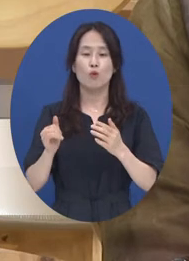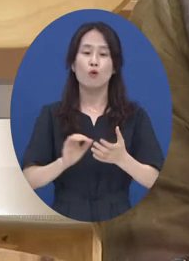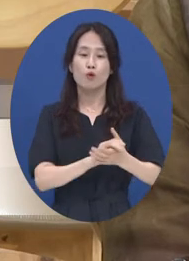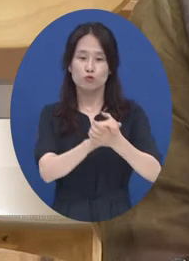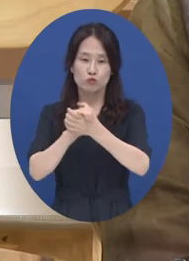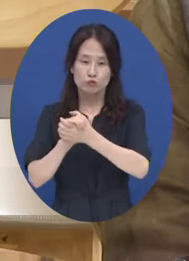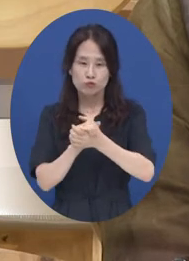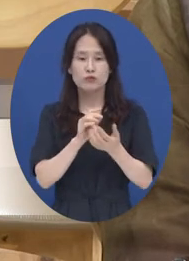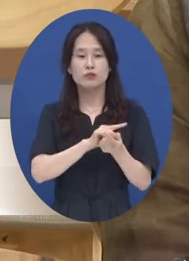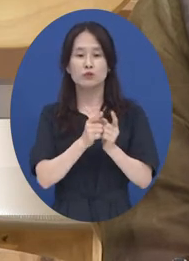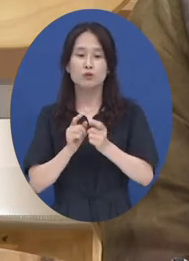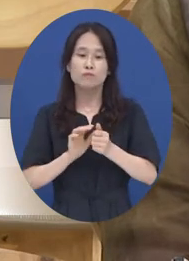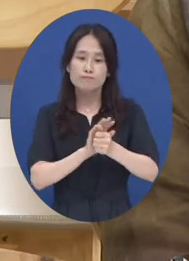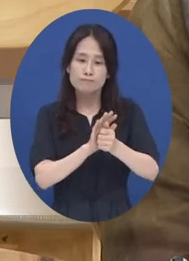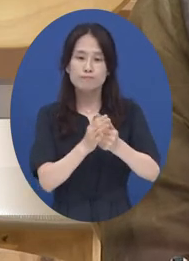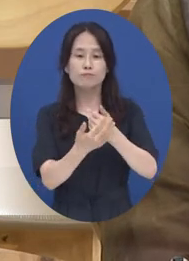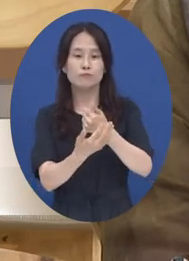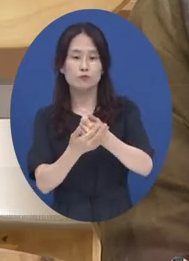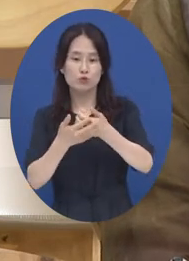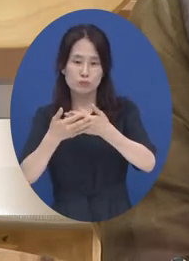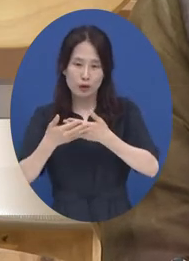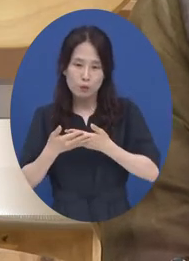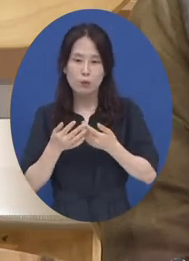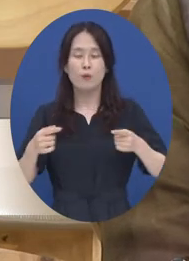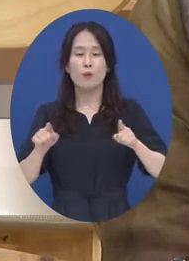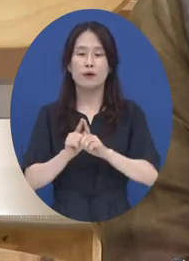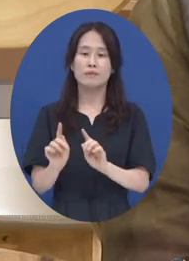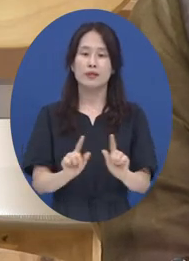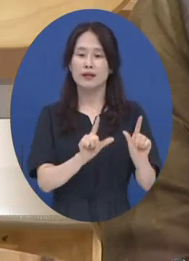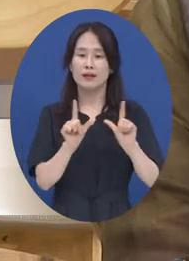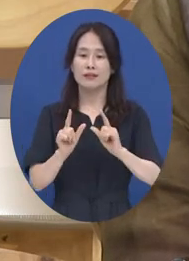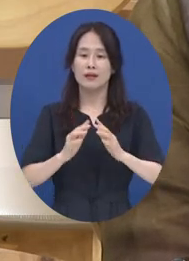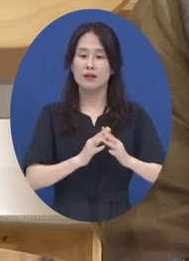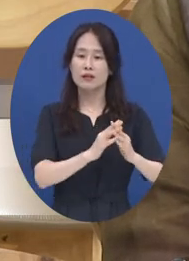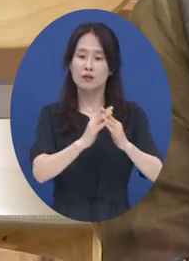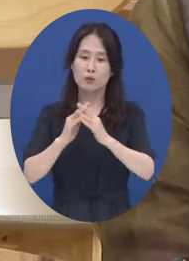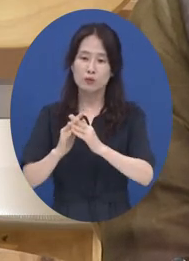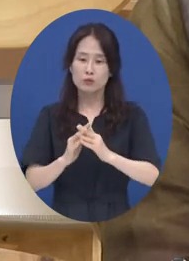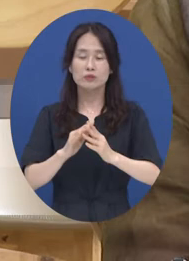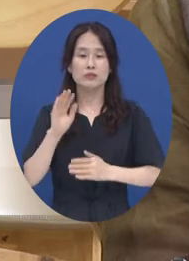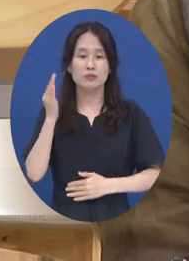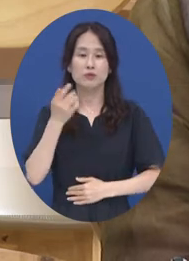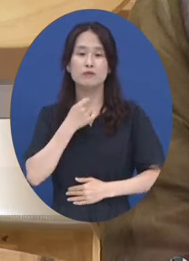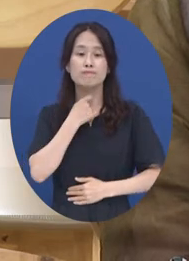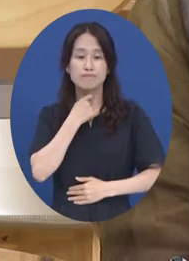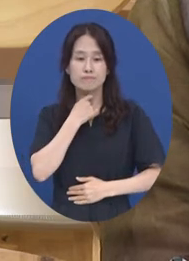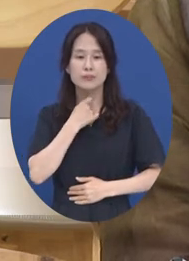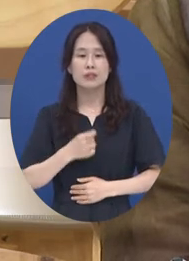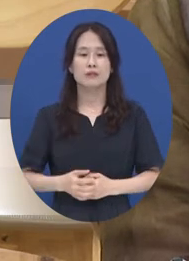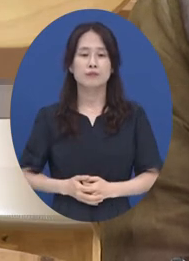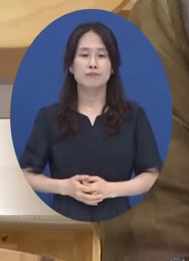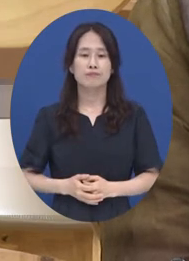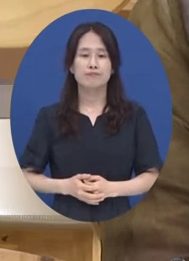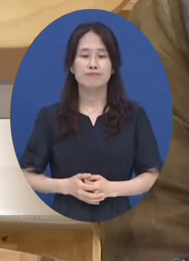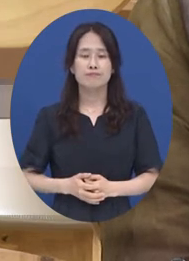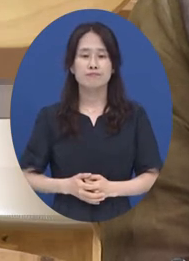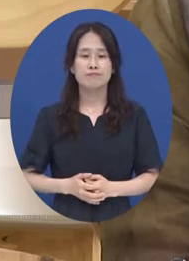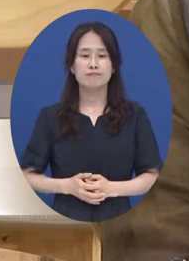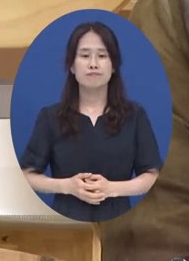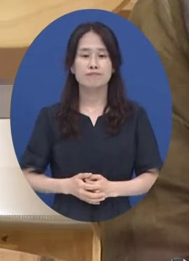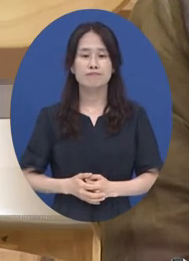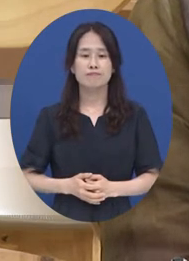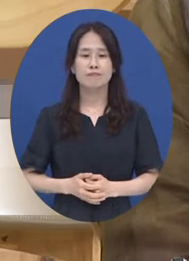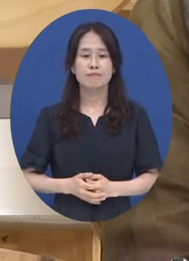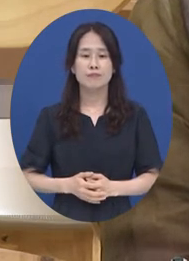식구로 어울려서 서로 존중하고 또 존중받으면서 함께 살아가는 공동체가 되길 바라고